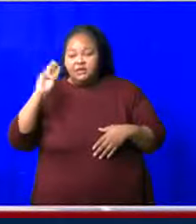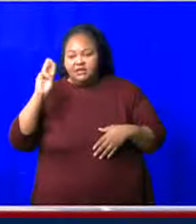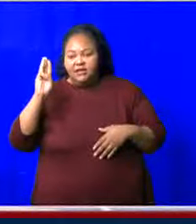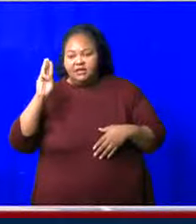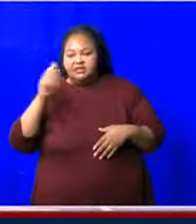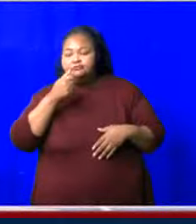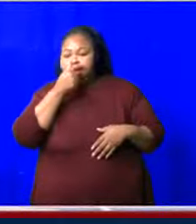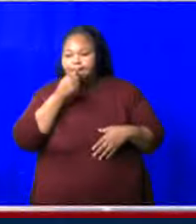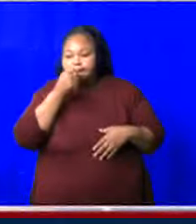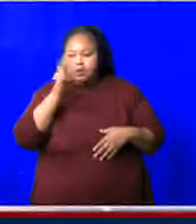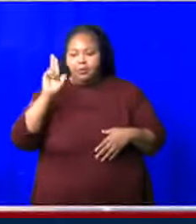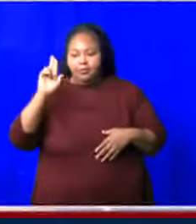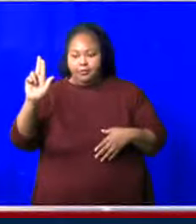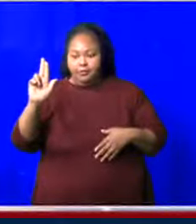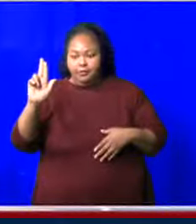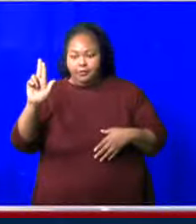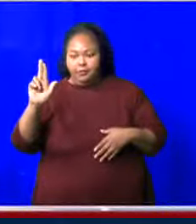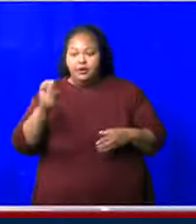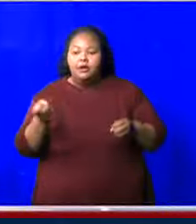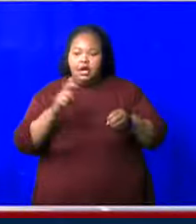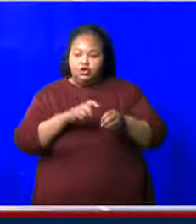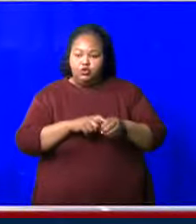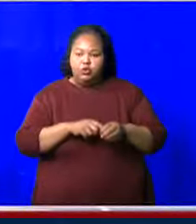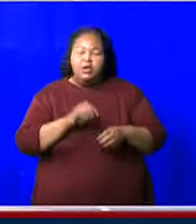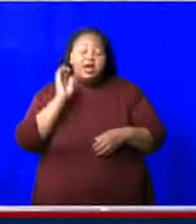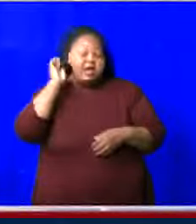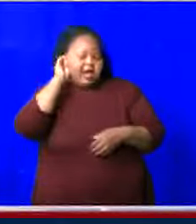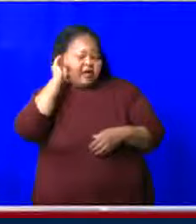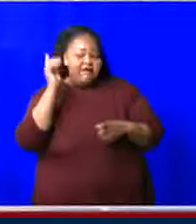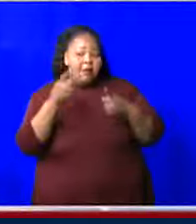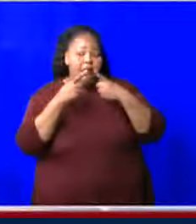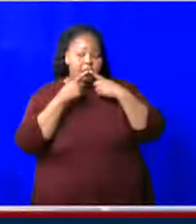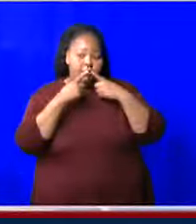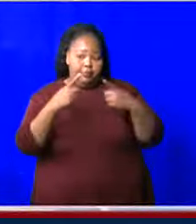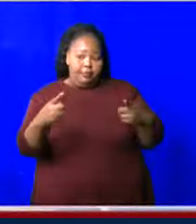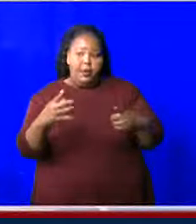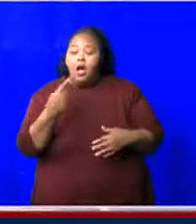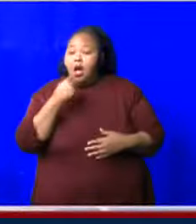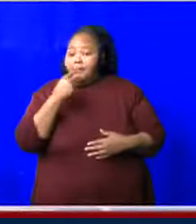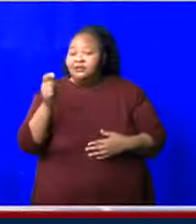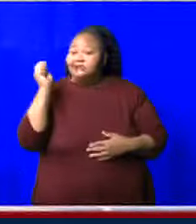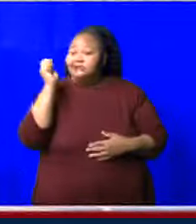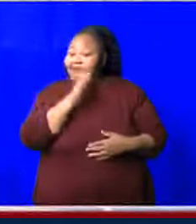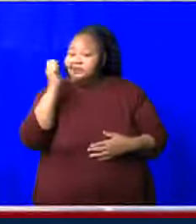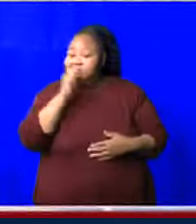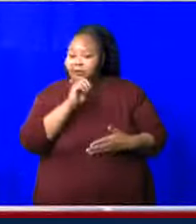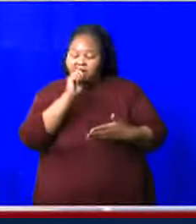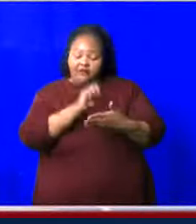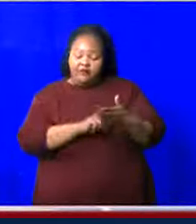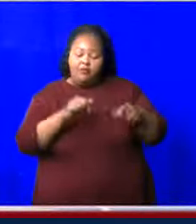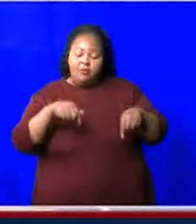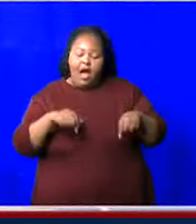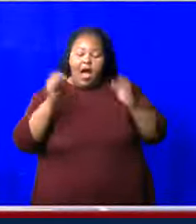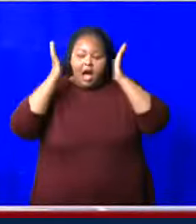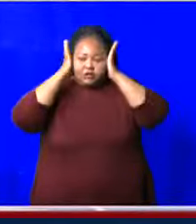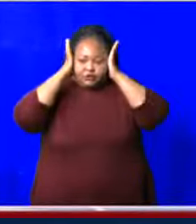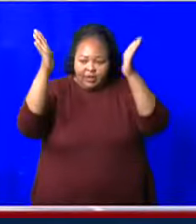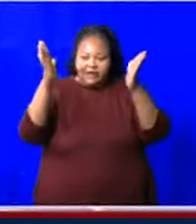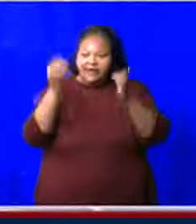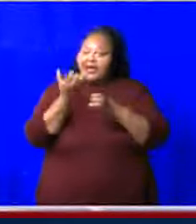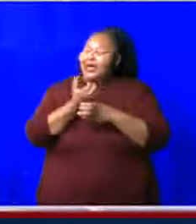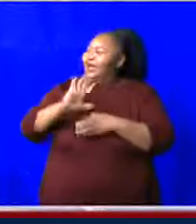batch lesuka la Eswatini iyakhashana kwetilwandle. Bafike